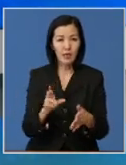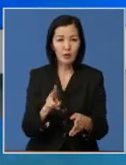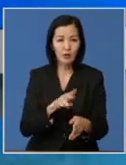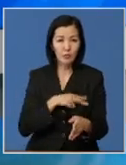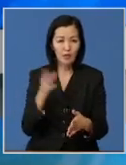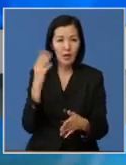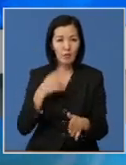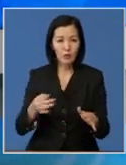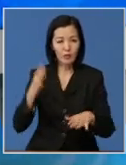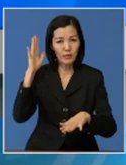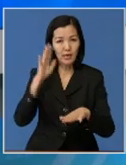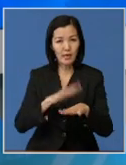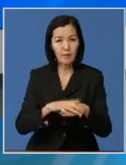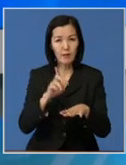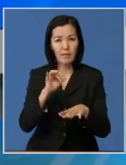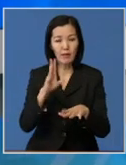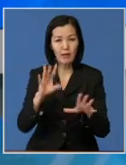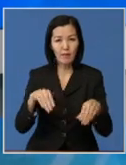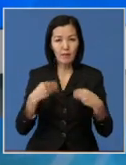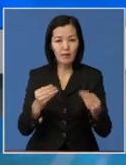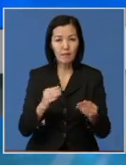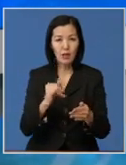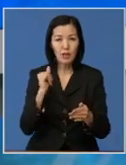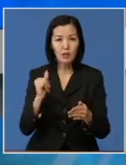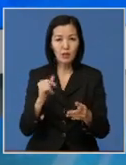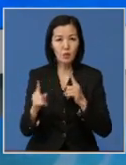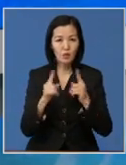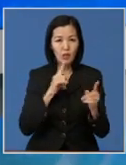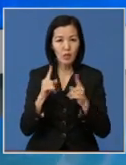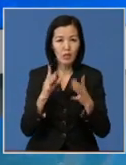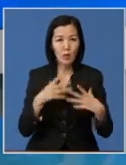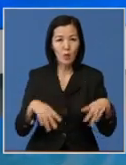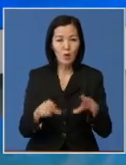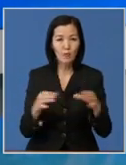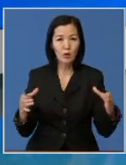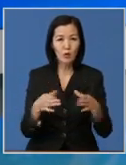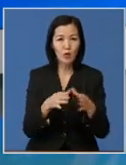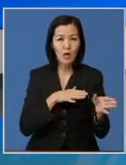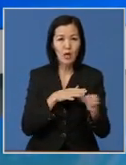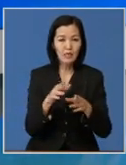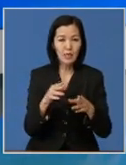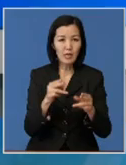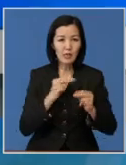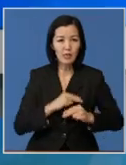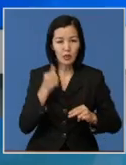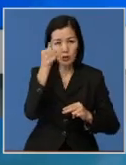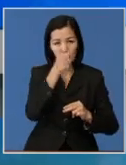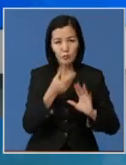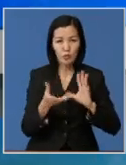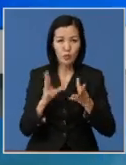Амандық Баталовқа табысталды. Жетісу достық өлкесі атты салтанатты жиында қоғамдық ұйымның атқарған жылдық жұмысы қорытындыланды.